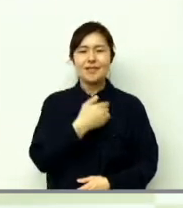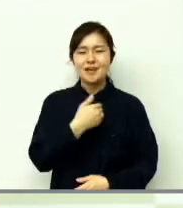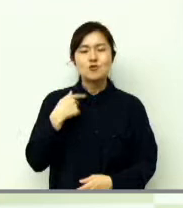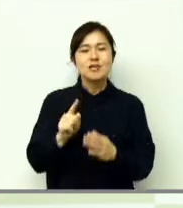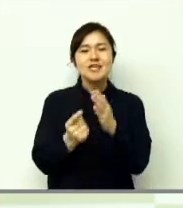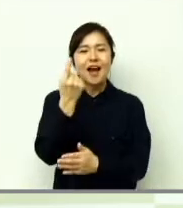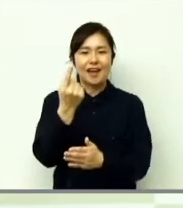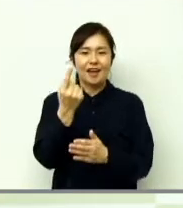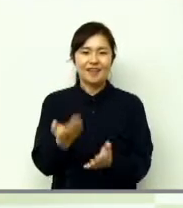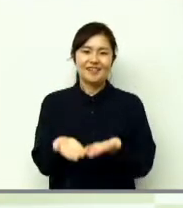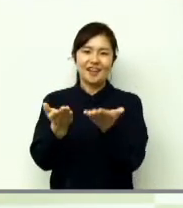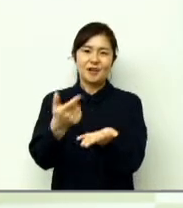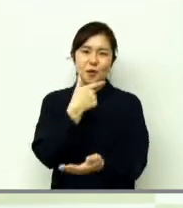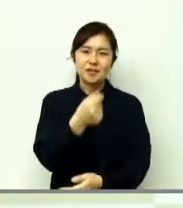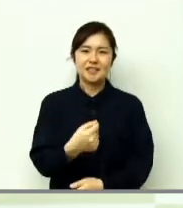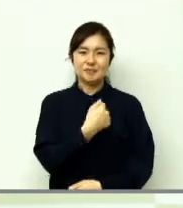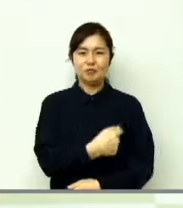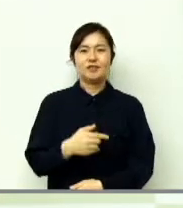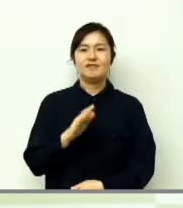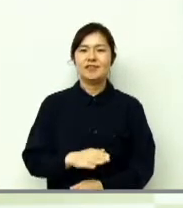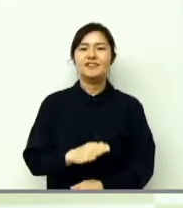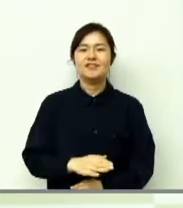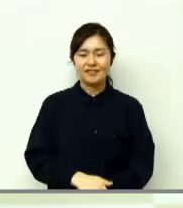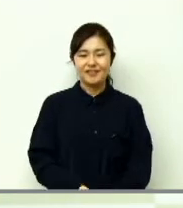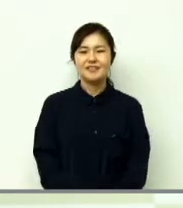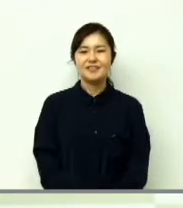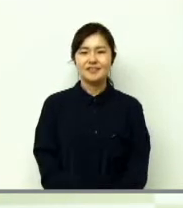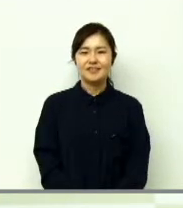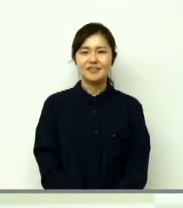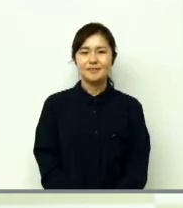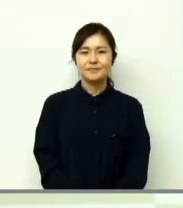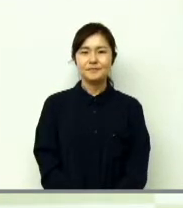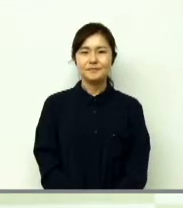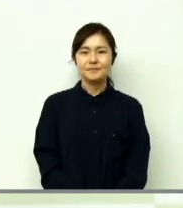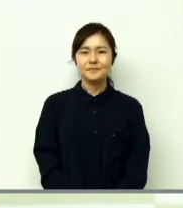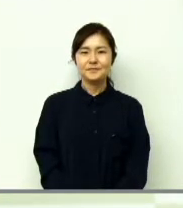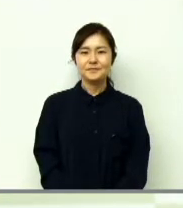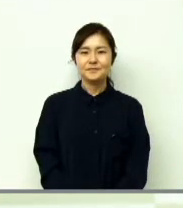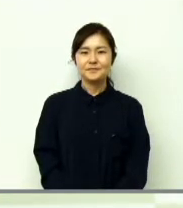になってほしいという思いがを持っています。ですから